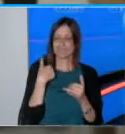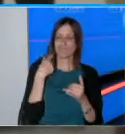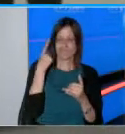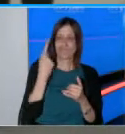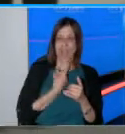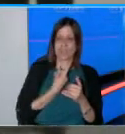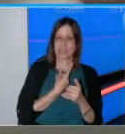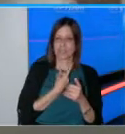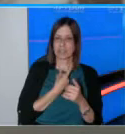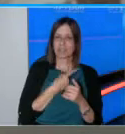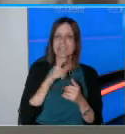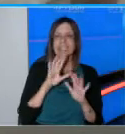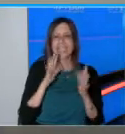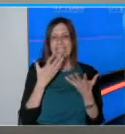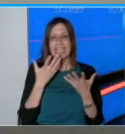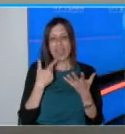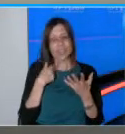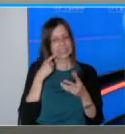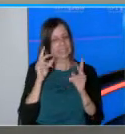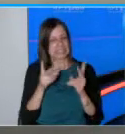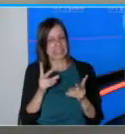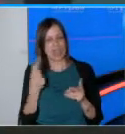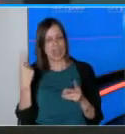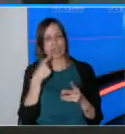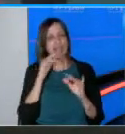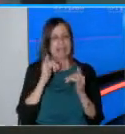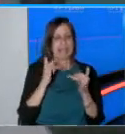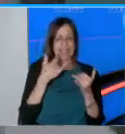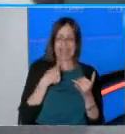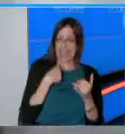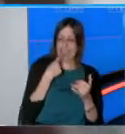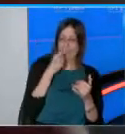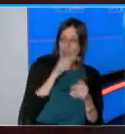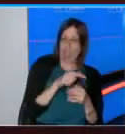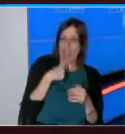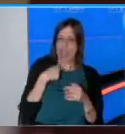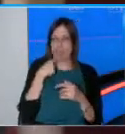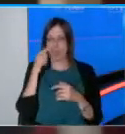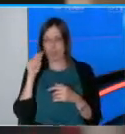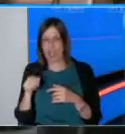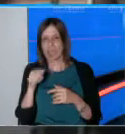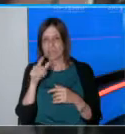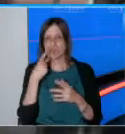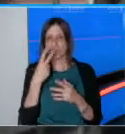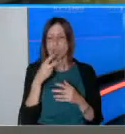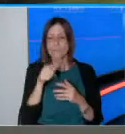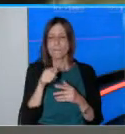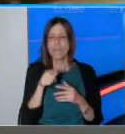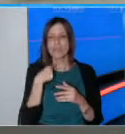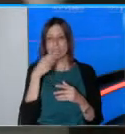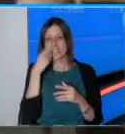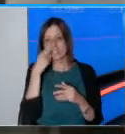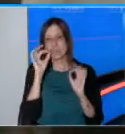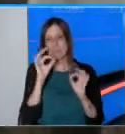מתאר. מתאר. וזה כאילו הרצנו דחקות כזה, וכל אחת אמרה, כן, לא, לי אמרו ככה, לי אמרו ככה. אנחנו רואים את רואה. הנה, זה מה שאנחנו רואים פה כזה. ניסינו